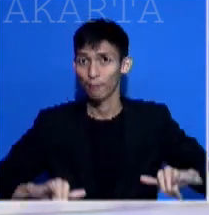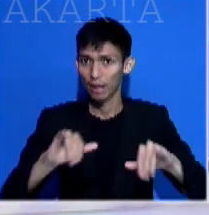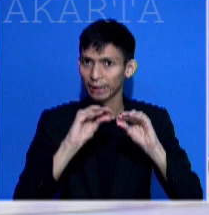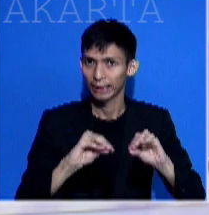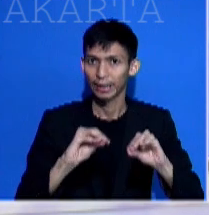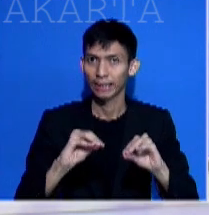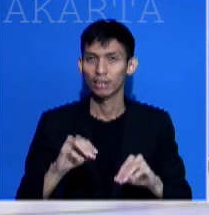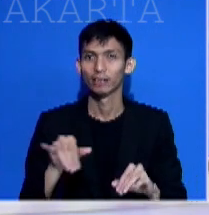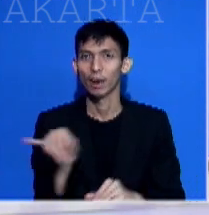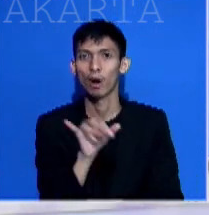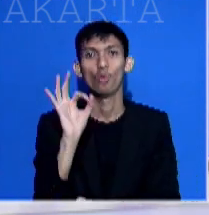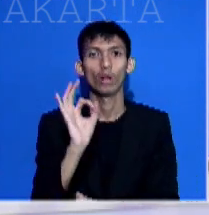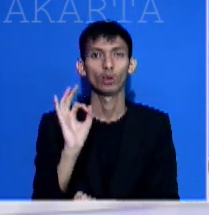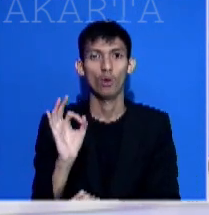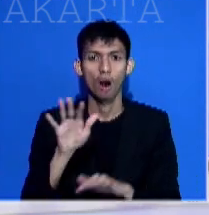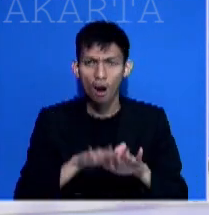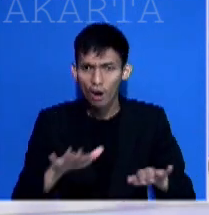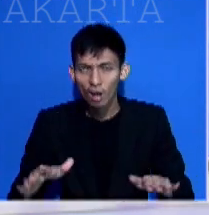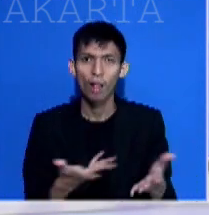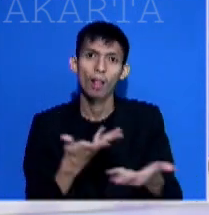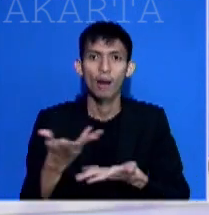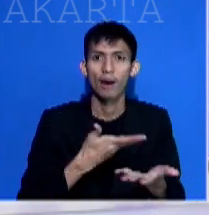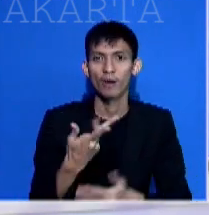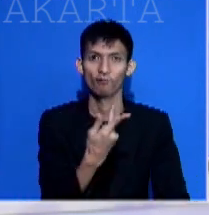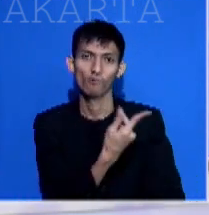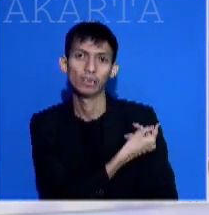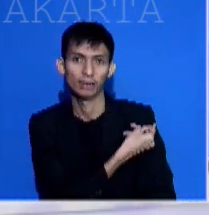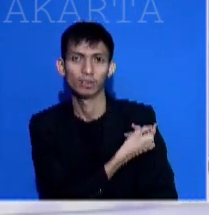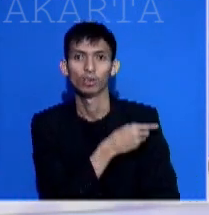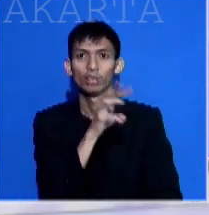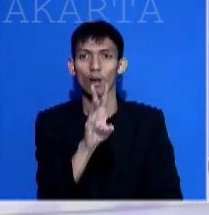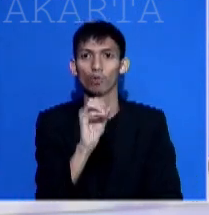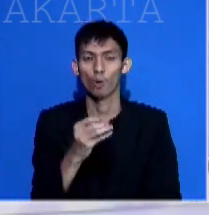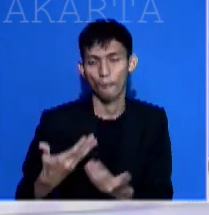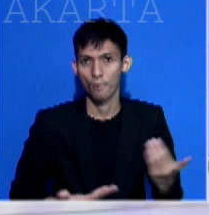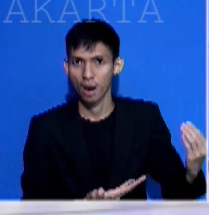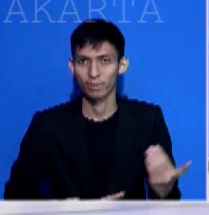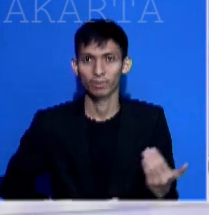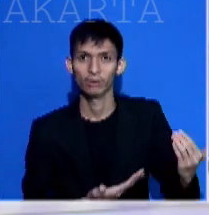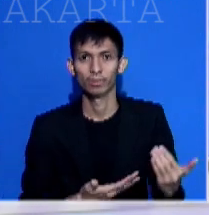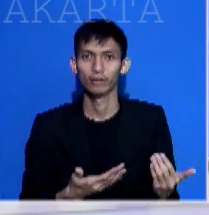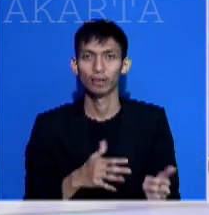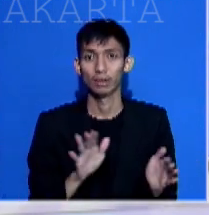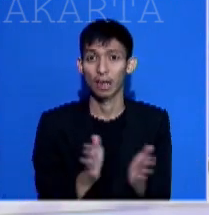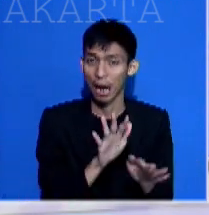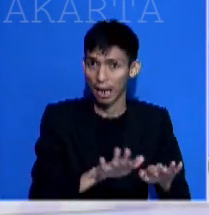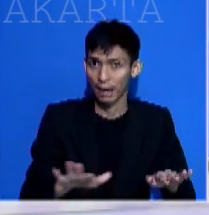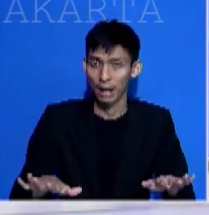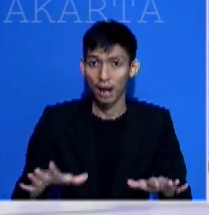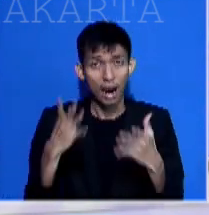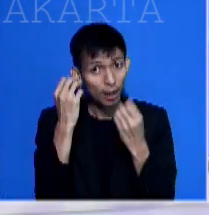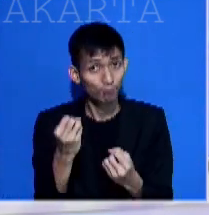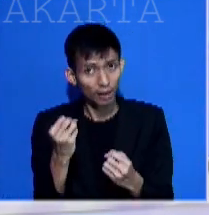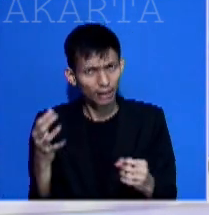dan pelayanan imunisasi kepada 30 bayi dan anak. Diharapkan dengan program pelayanan tersebut, capaian imunisasi dasar lengkap di DIY tahun ini